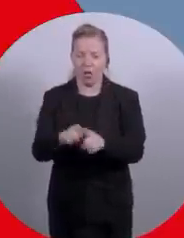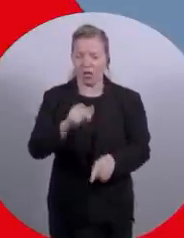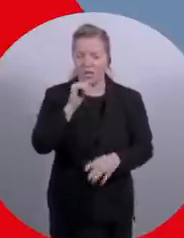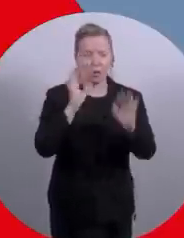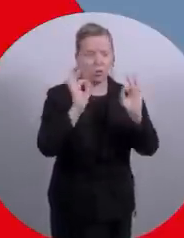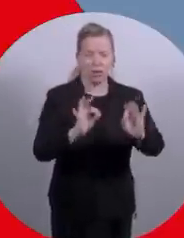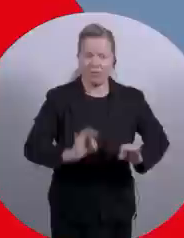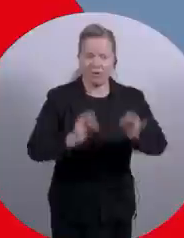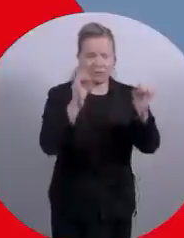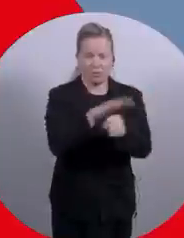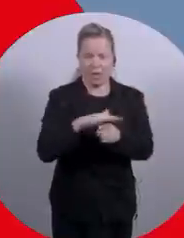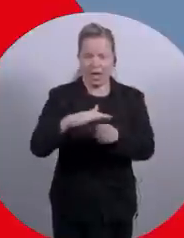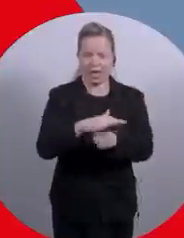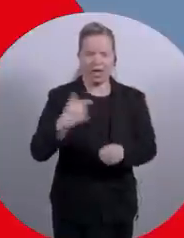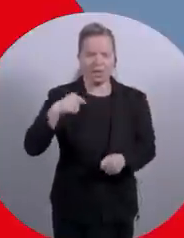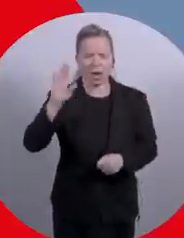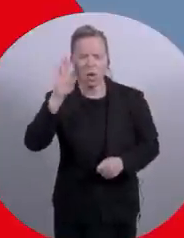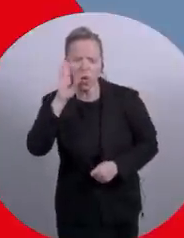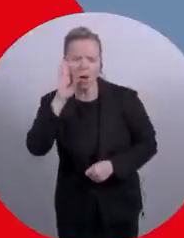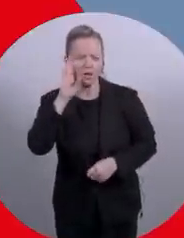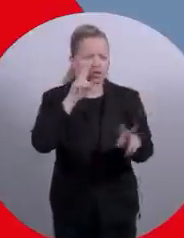Bereichen herzlich willkommen